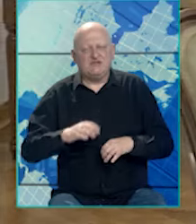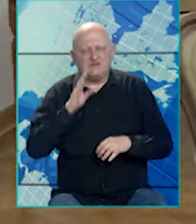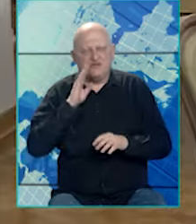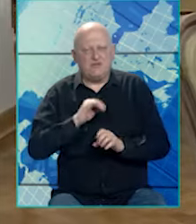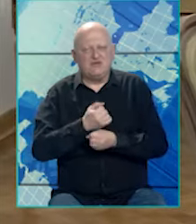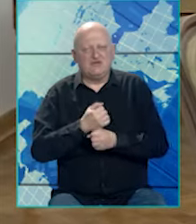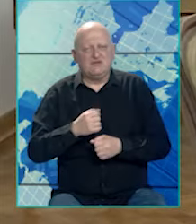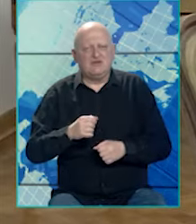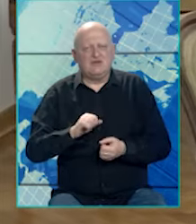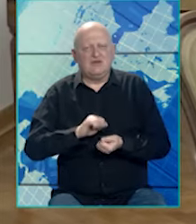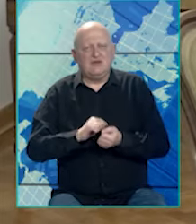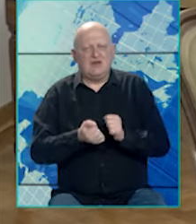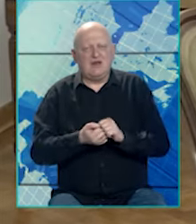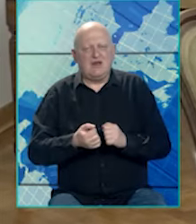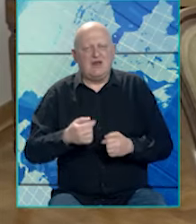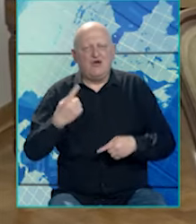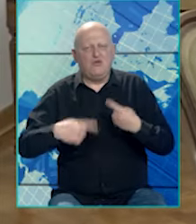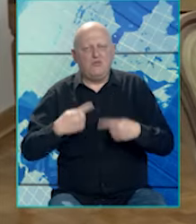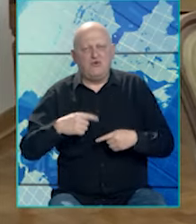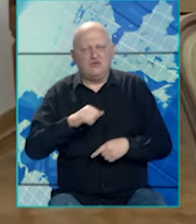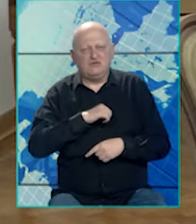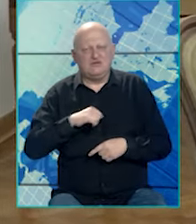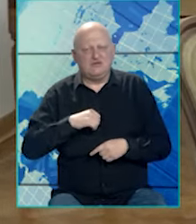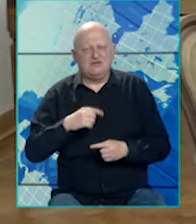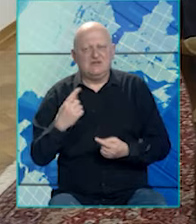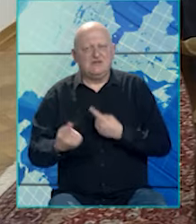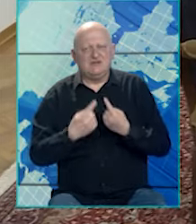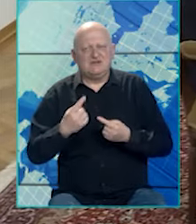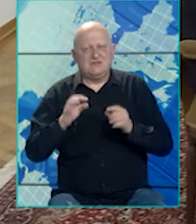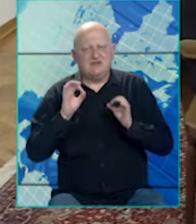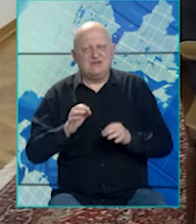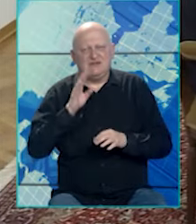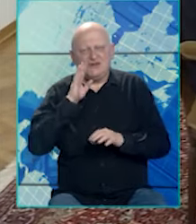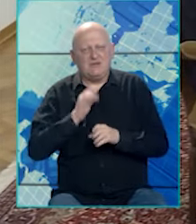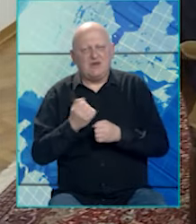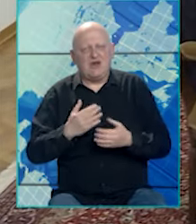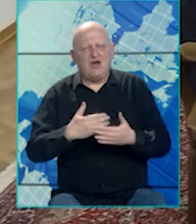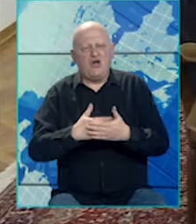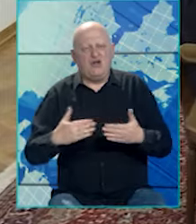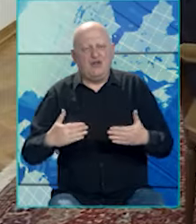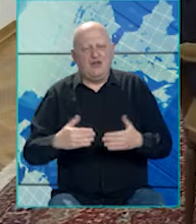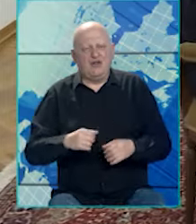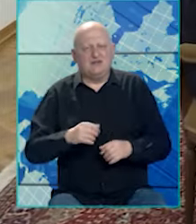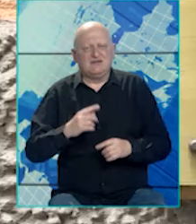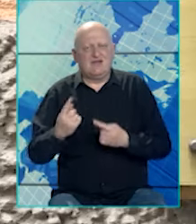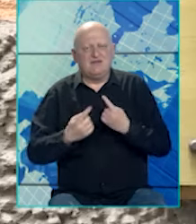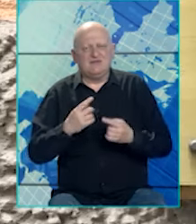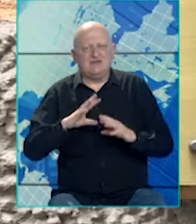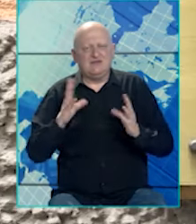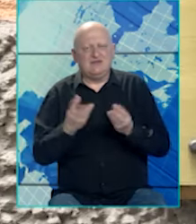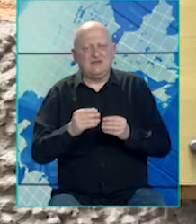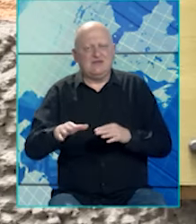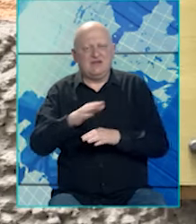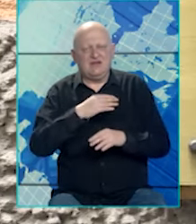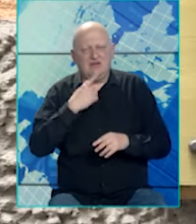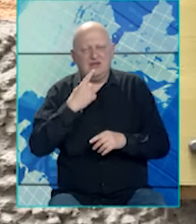funkciju predsjedavajućeg predsjedništva Bosne i Hercegovine. Geopolitički interes je stabilna i sigurna BiH kao garant stabilnosti